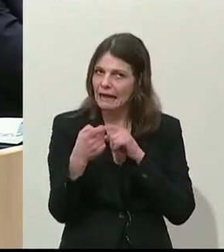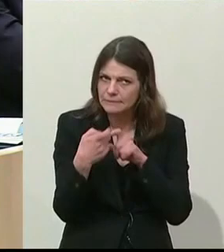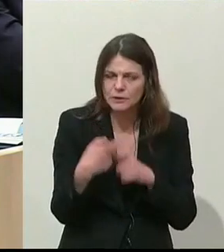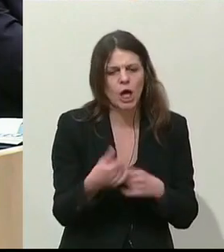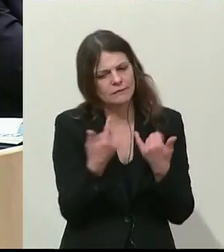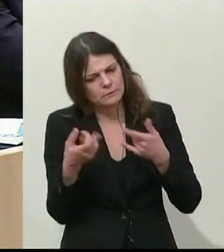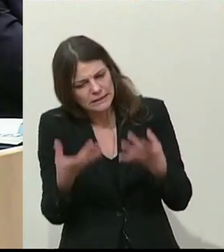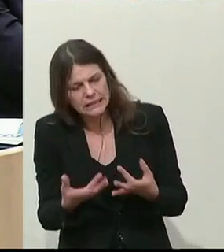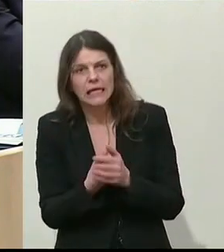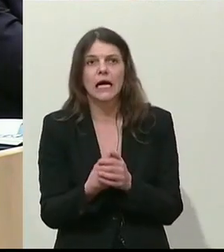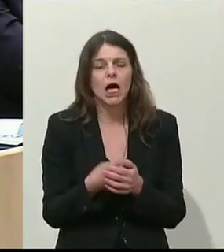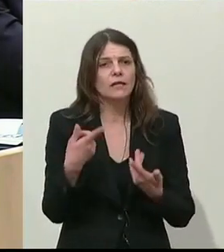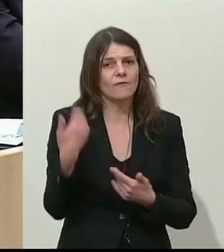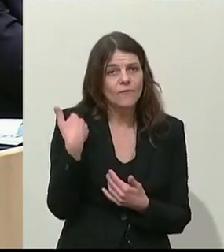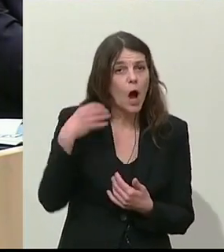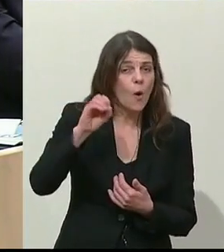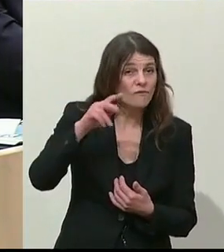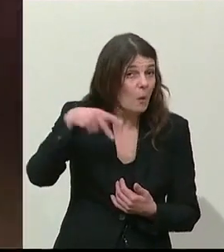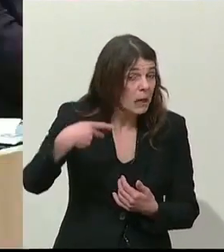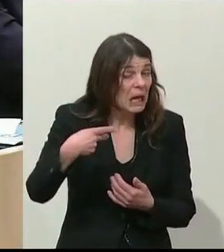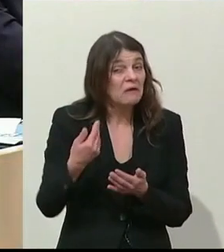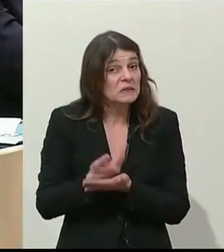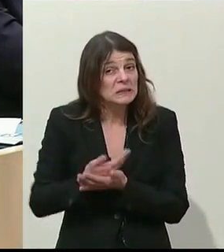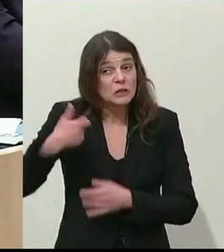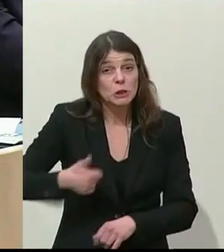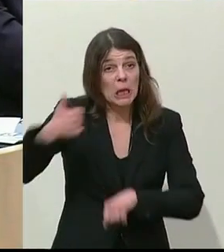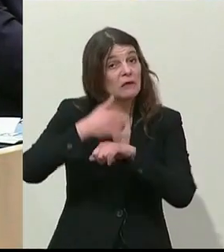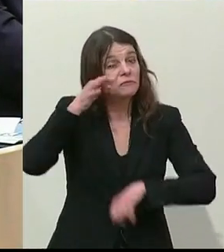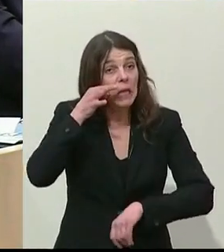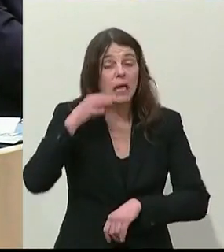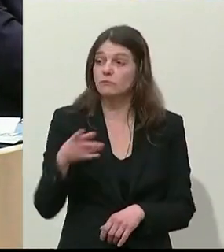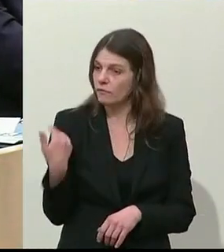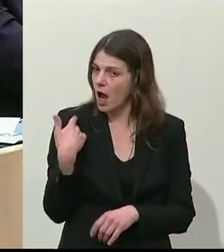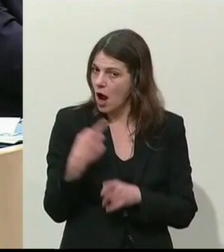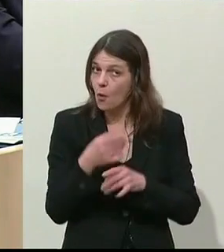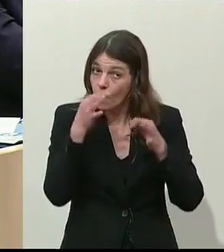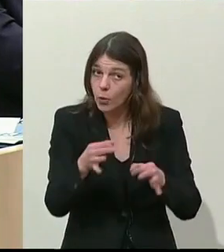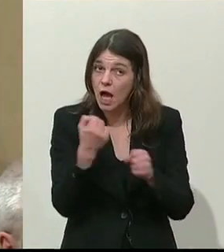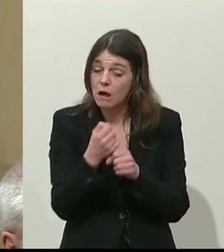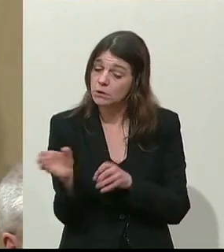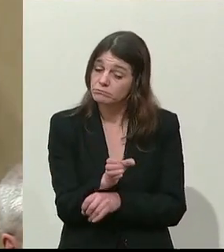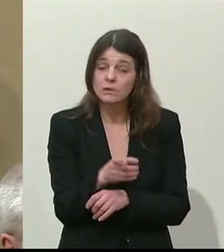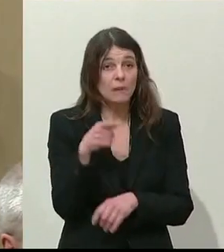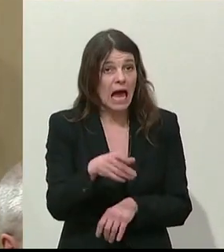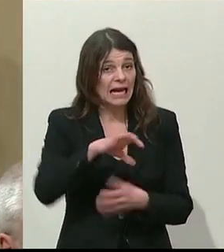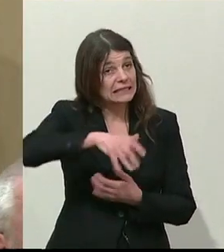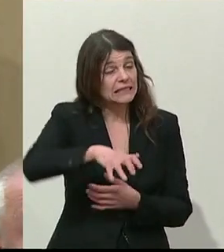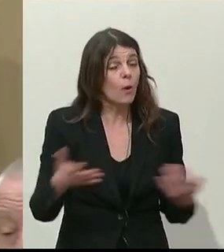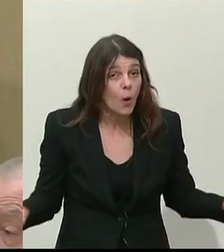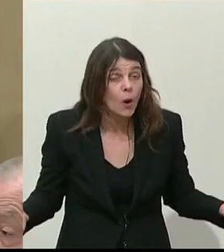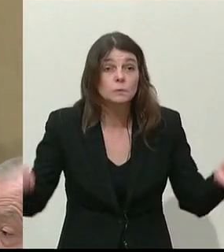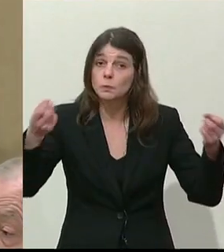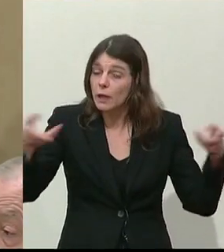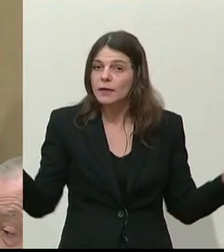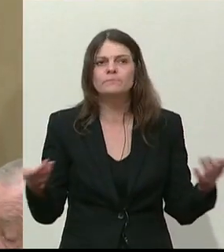gekommen ist. Die war ja immerhin ÖVP-Vizechefin, hat dann einen guten Job bei den Casinos bekommen. Schauen wir uns das genau an. Dazwischen hat